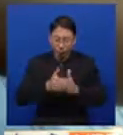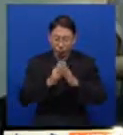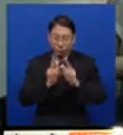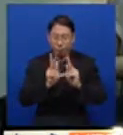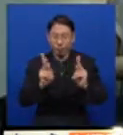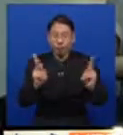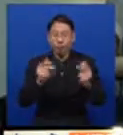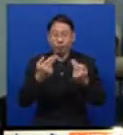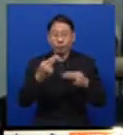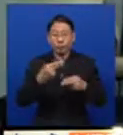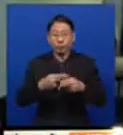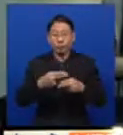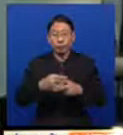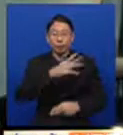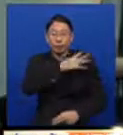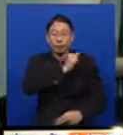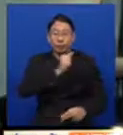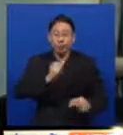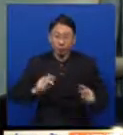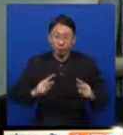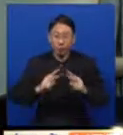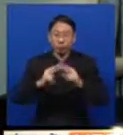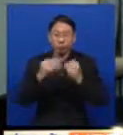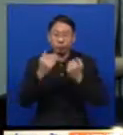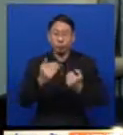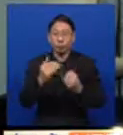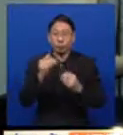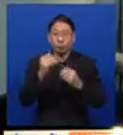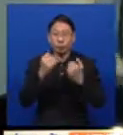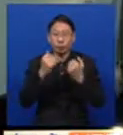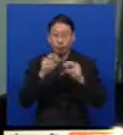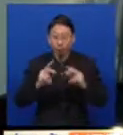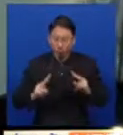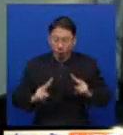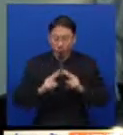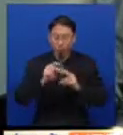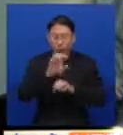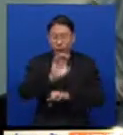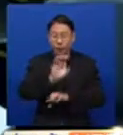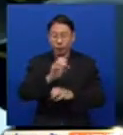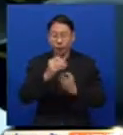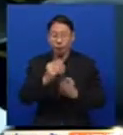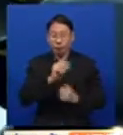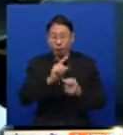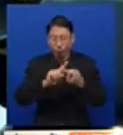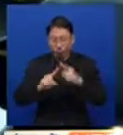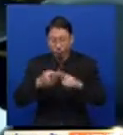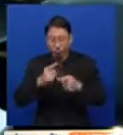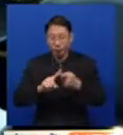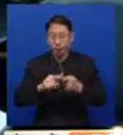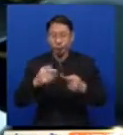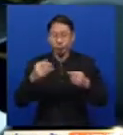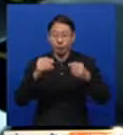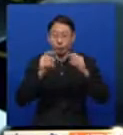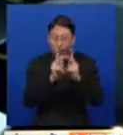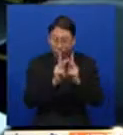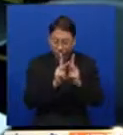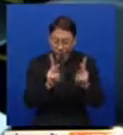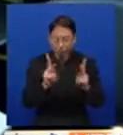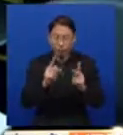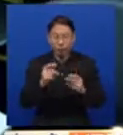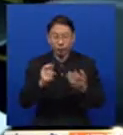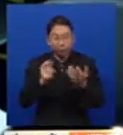สวนนายมณฑลสุดประเสริฐอธิบดีกรมโยธาธิการและผังเมืองกระทรวงมหาดไทยและพวกประกอบไปด้วยคณะกรรมการ